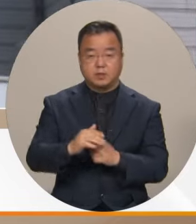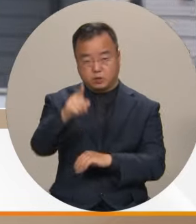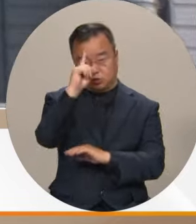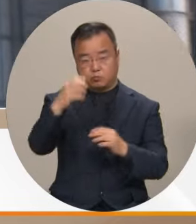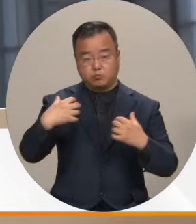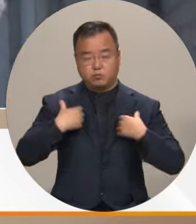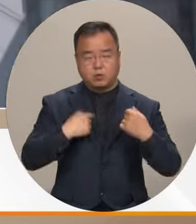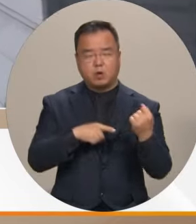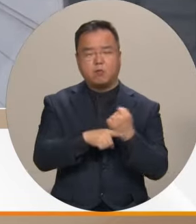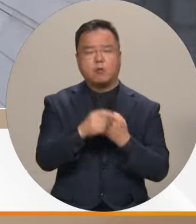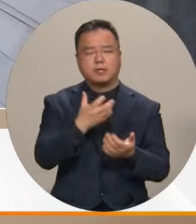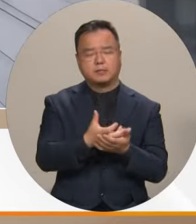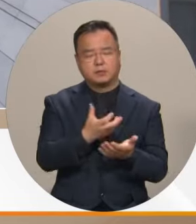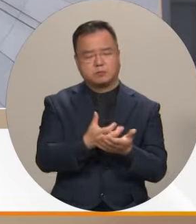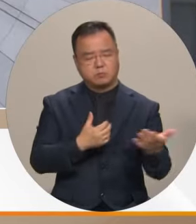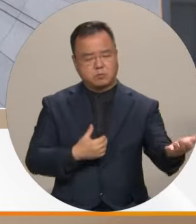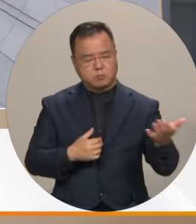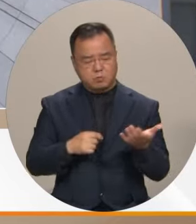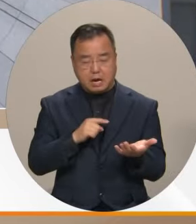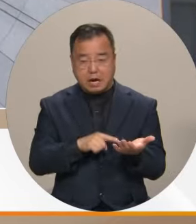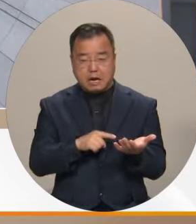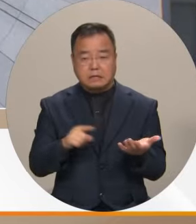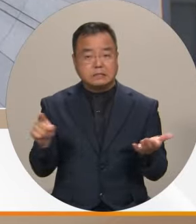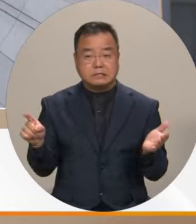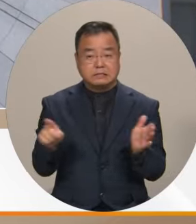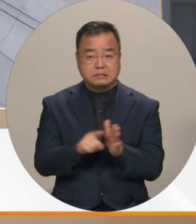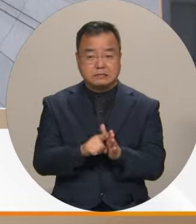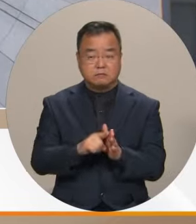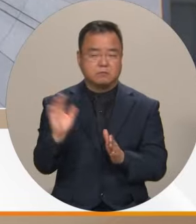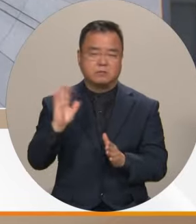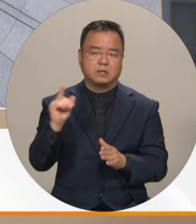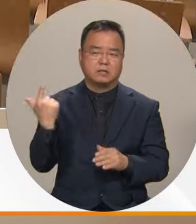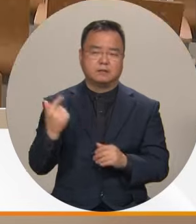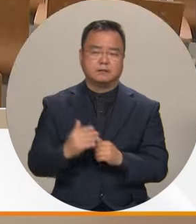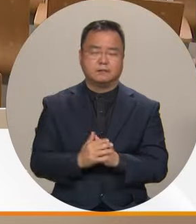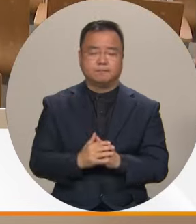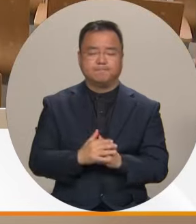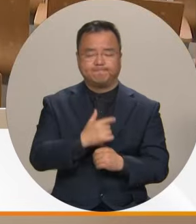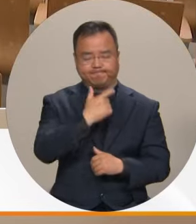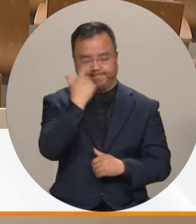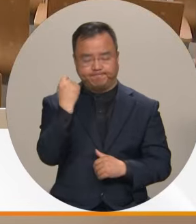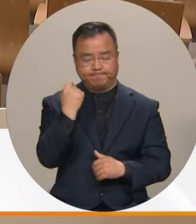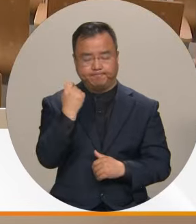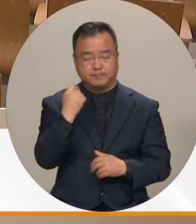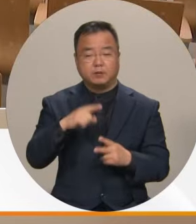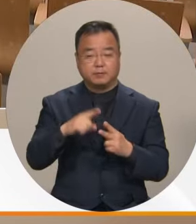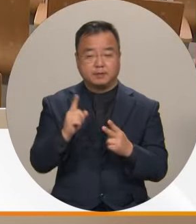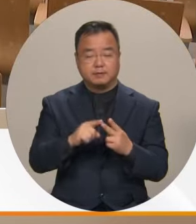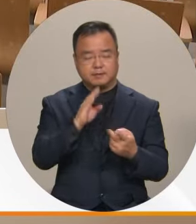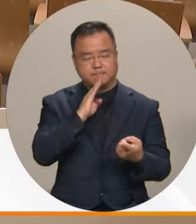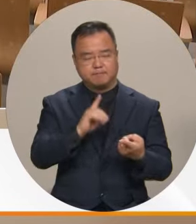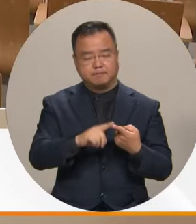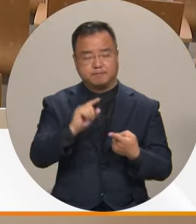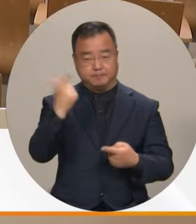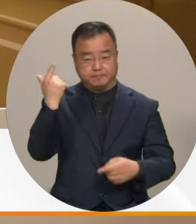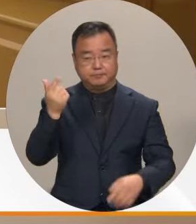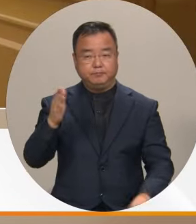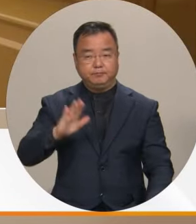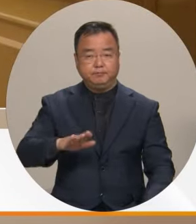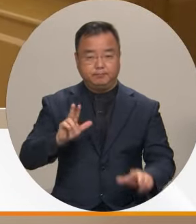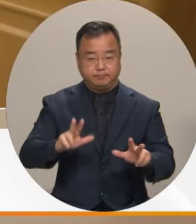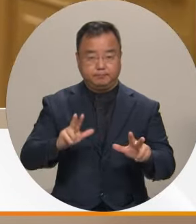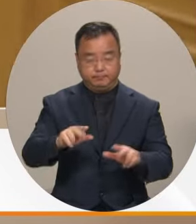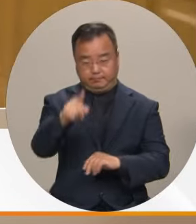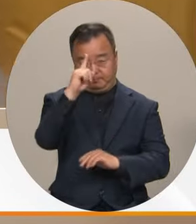과학적 근거를 완전히 신뢰한 건 또 아닌데요 어 미비하거나 부적절한 상황이 보이기는 하지만 지금